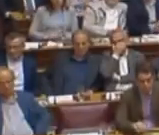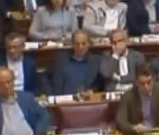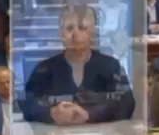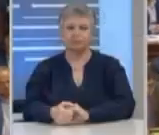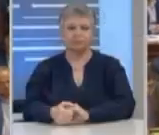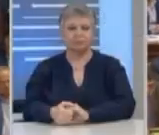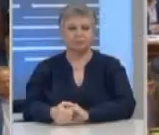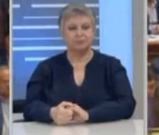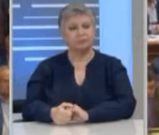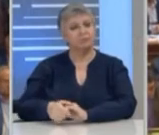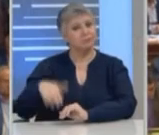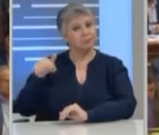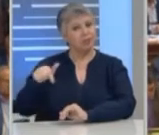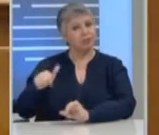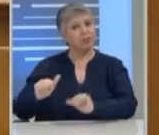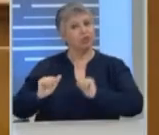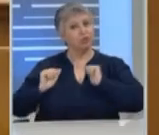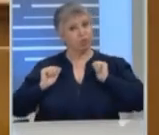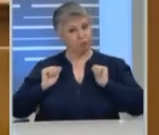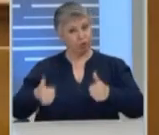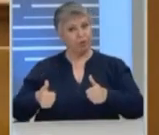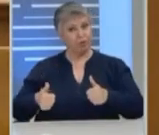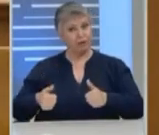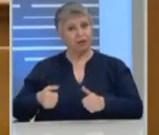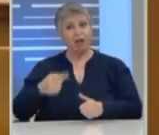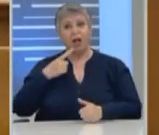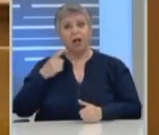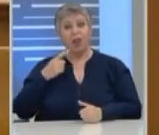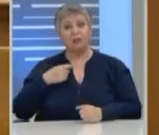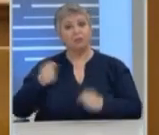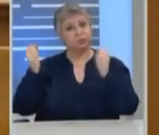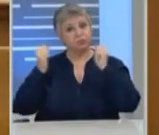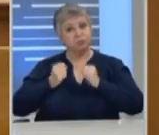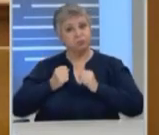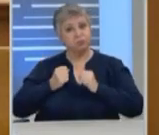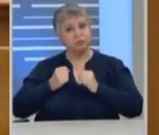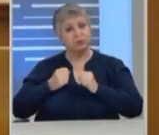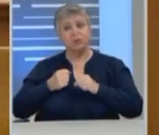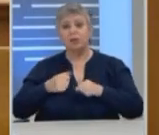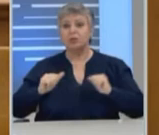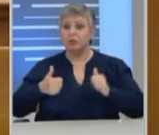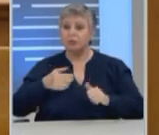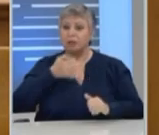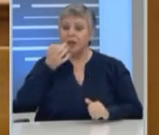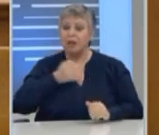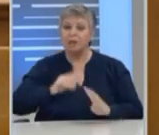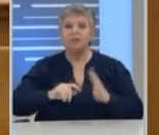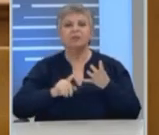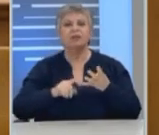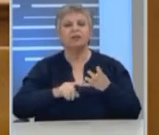Τολμάτε λοιπόν εσείς και μιλάτε για καταστροφή και τέταρτο μνημόνιο, που είχατε δεσμευτεί για πρωτογενή